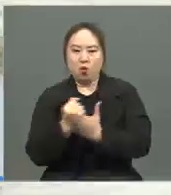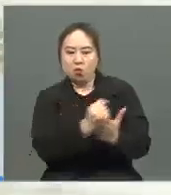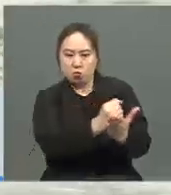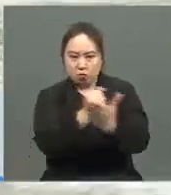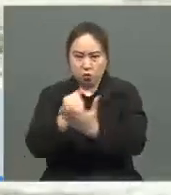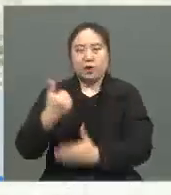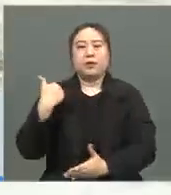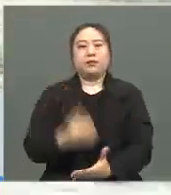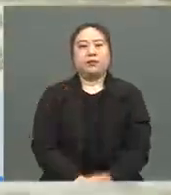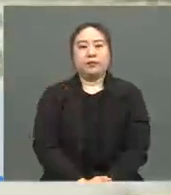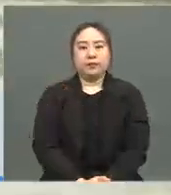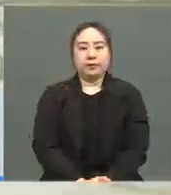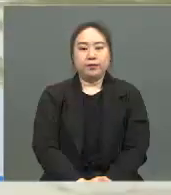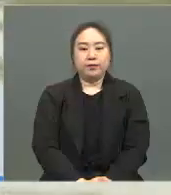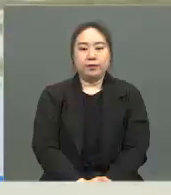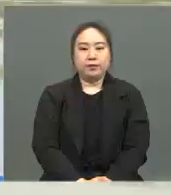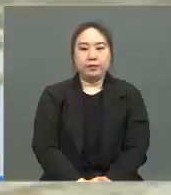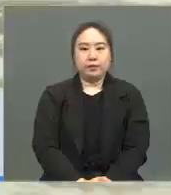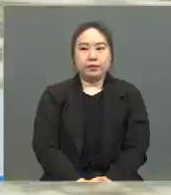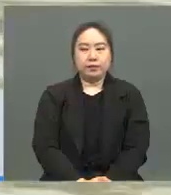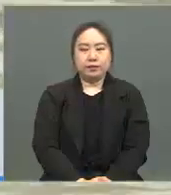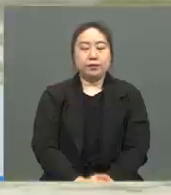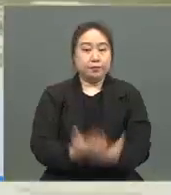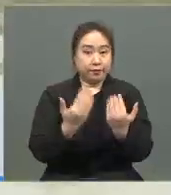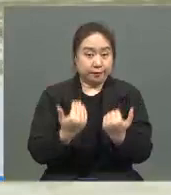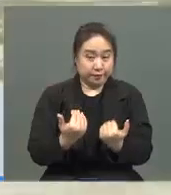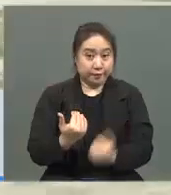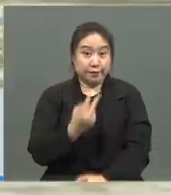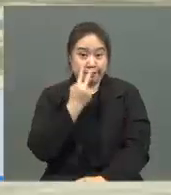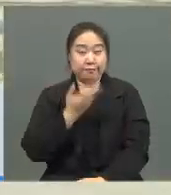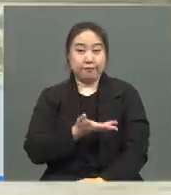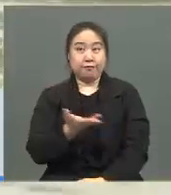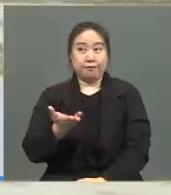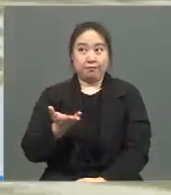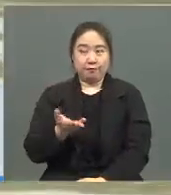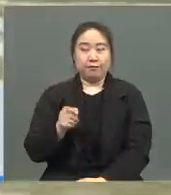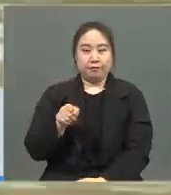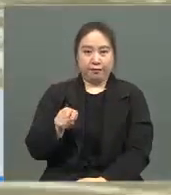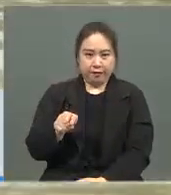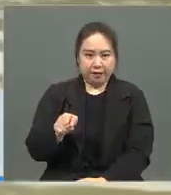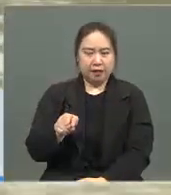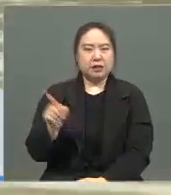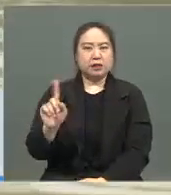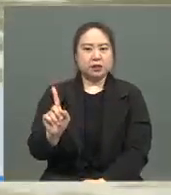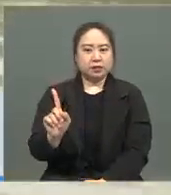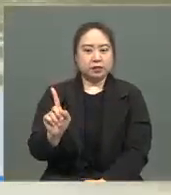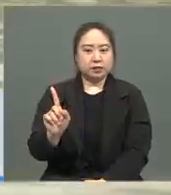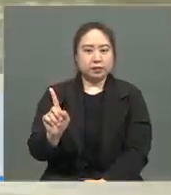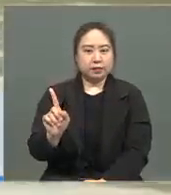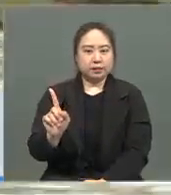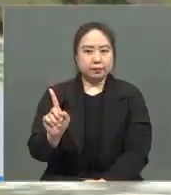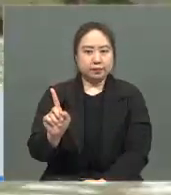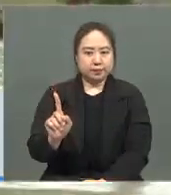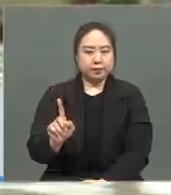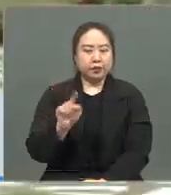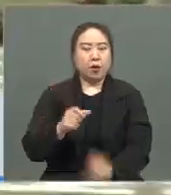ลือชาวบ้านนะคะซึ่งพื้นที่ส่วนใหญ่อย่างที่บอกค่ะว่าส่วนใหญ่แล้วจะเป็นพื้นที่ของ